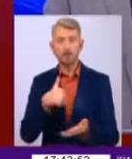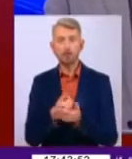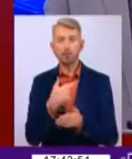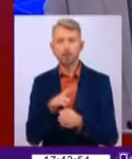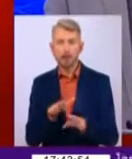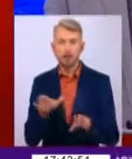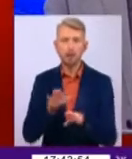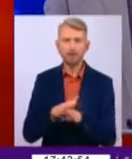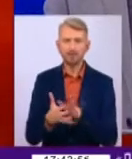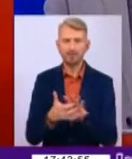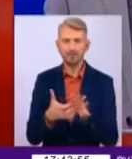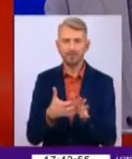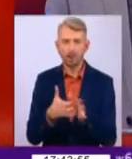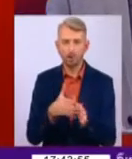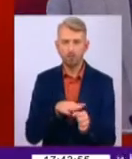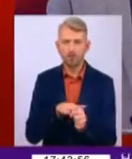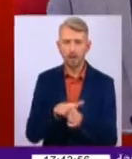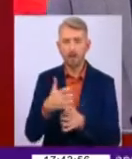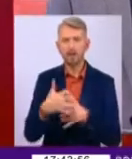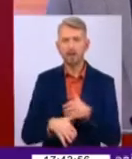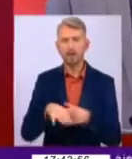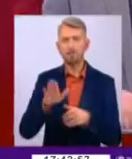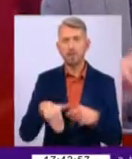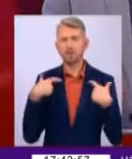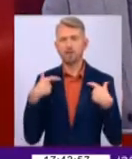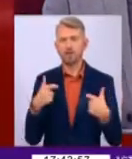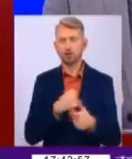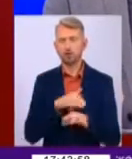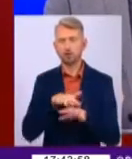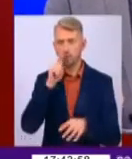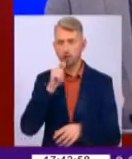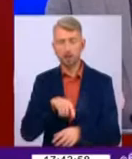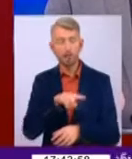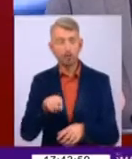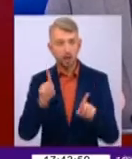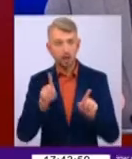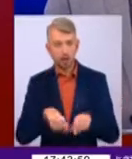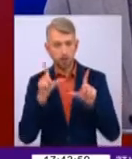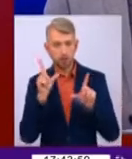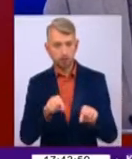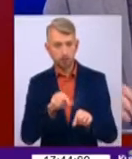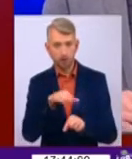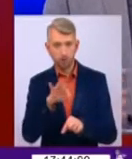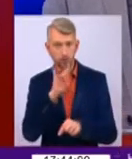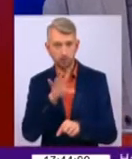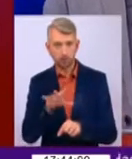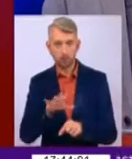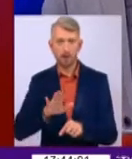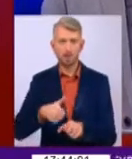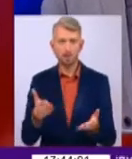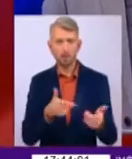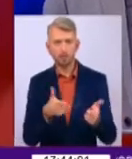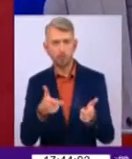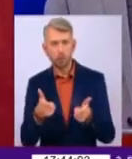покрытия некомплекта среди младших офицеров Вооруженных сил України. Вони теж одразу до АТО не потраплять, а після